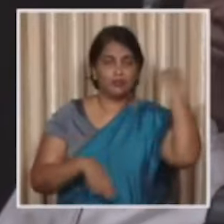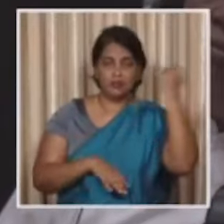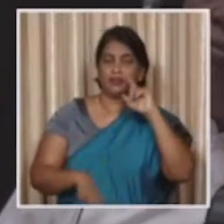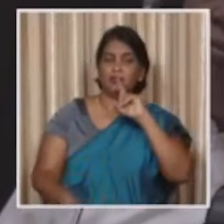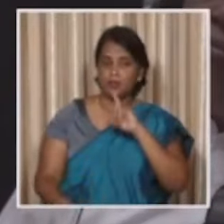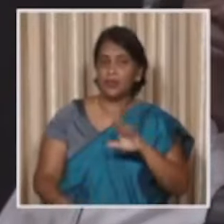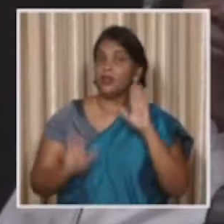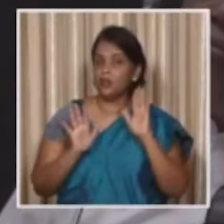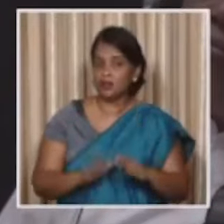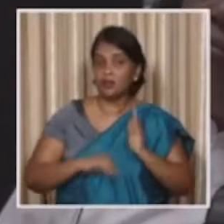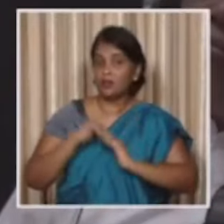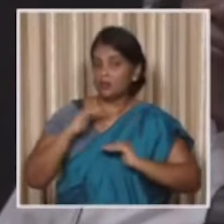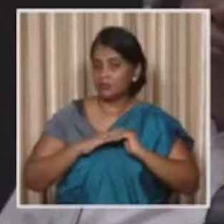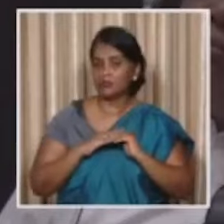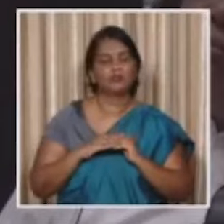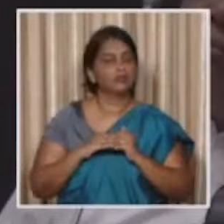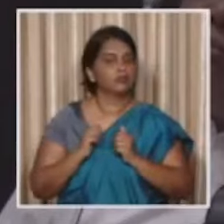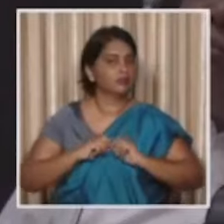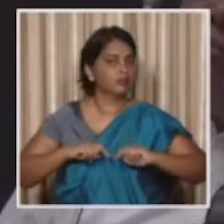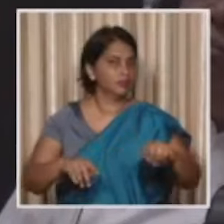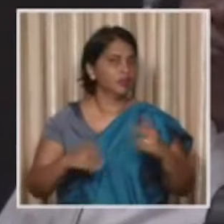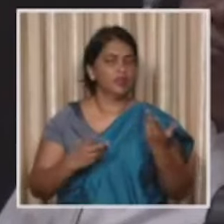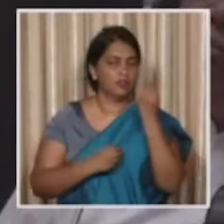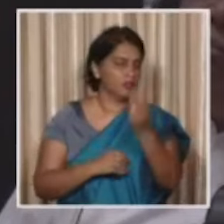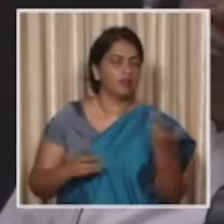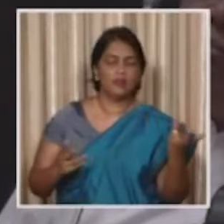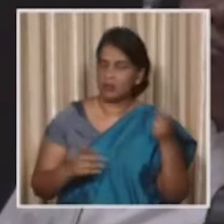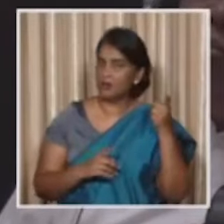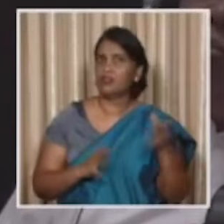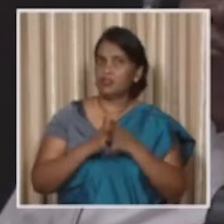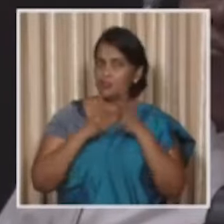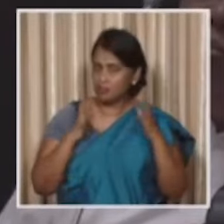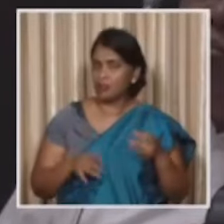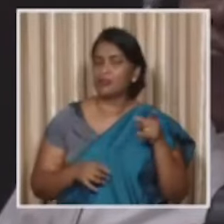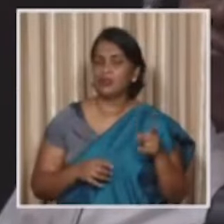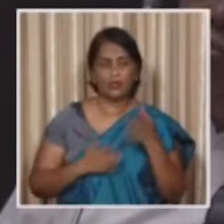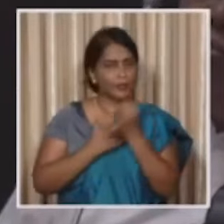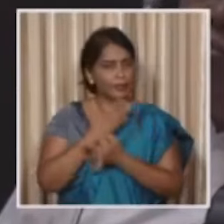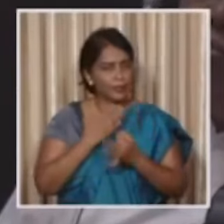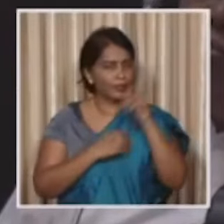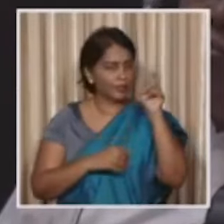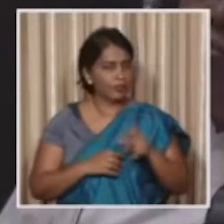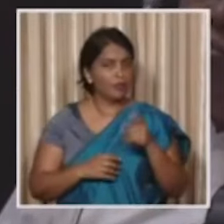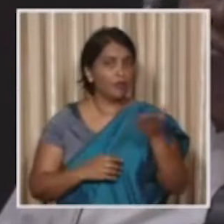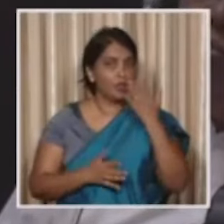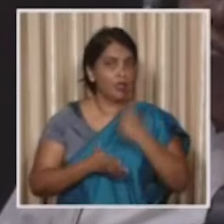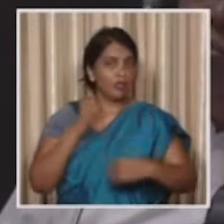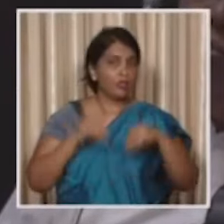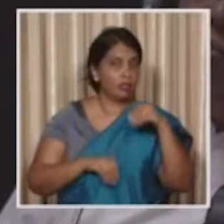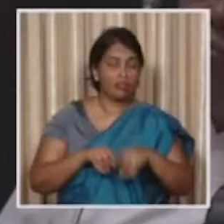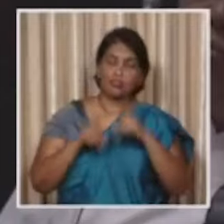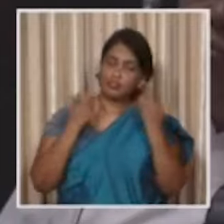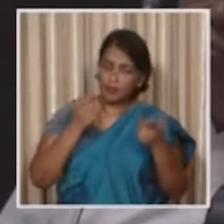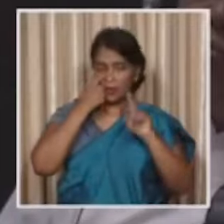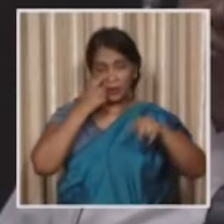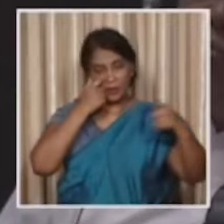කියනවා. හැබැයි ප්‍රායෝගිකව ඒක ක්‍රියාත්මක වෙන්න ඉඩ දෙන්නේ නැහැ. මොකද හුඟක් මේ කුඩුකාරයොන්ට පුළුවන් දේශපාලඥයොන්ට වෙන්න පුළුවන්